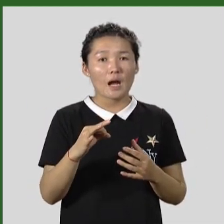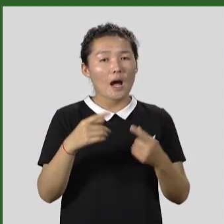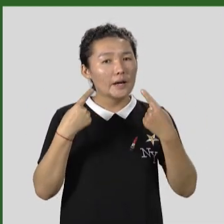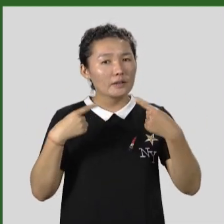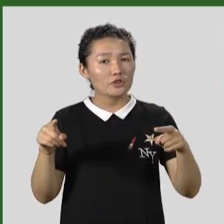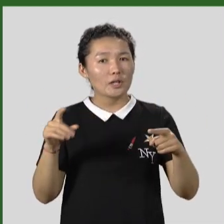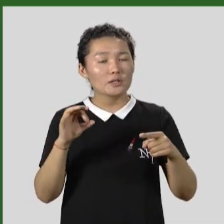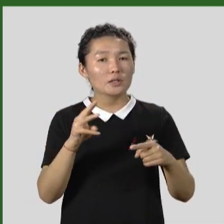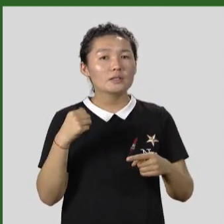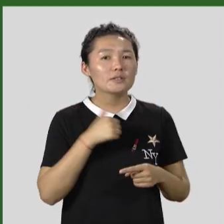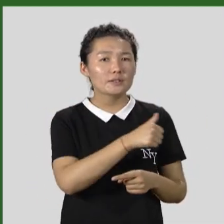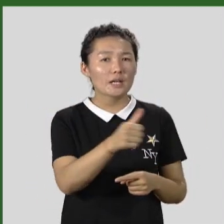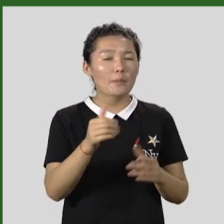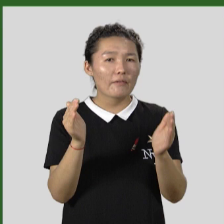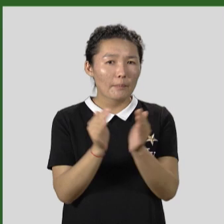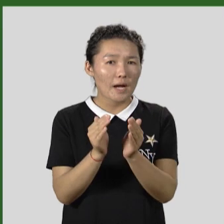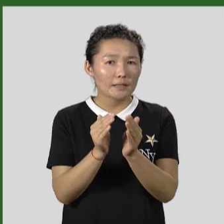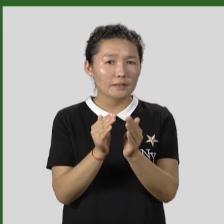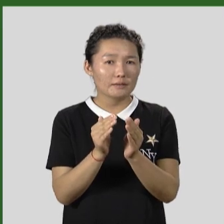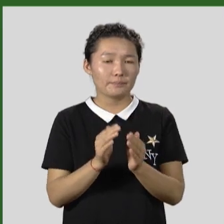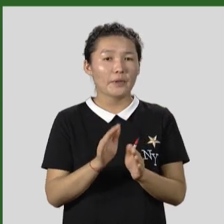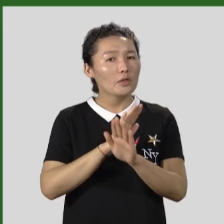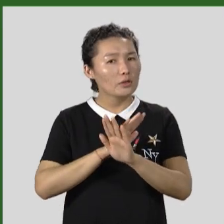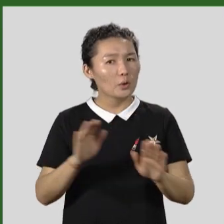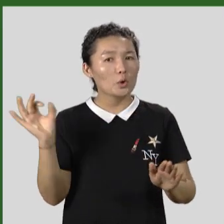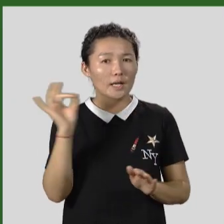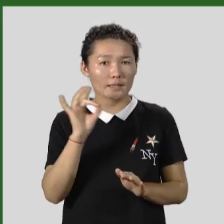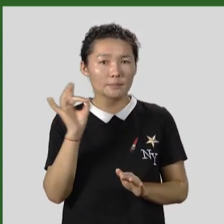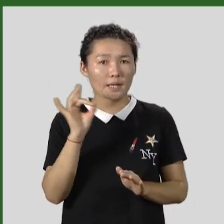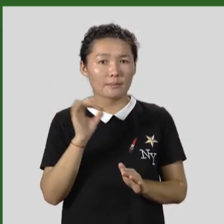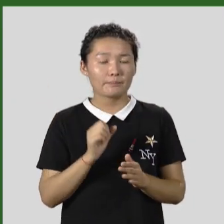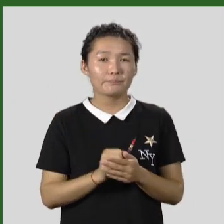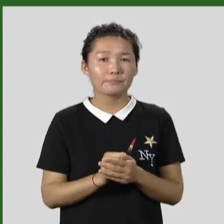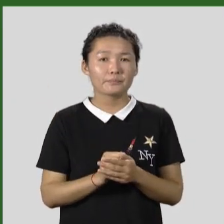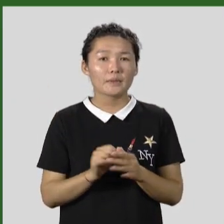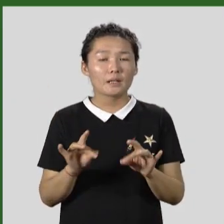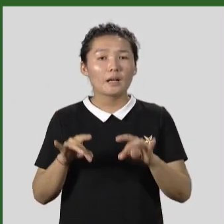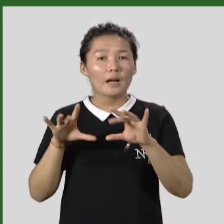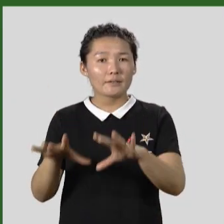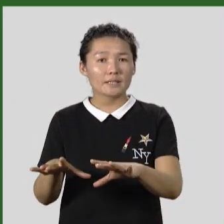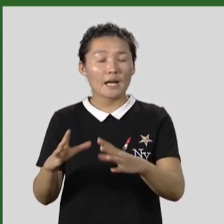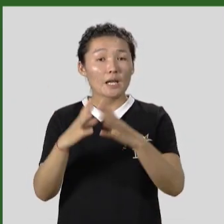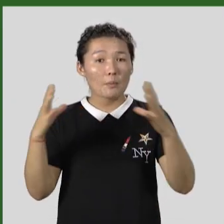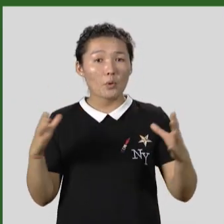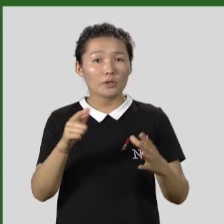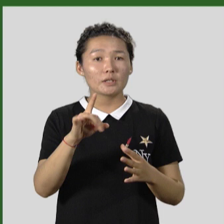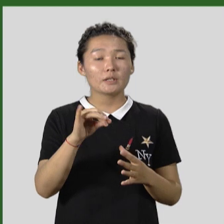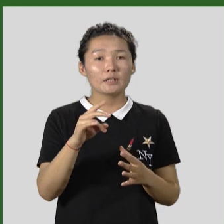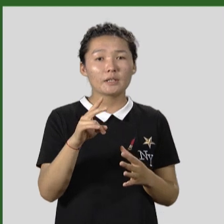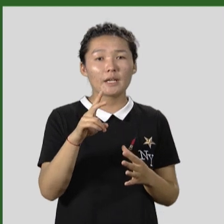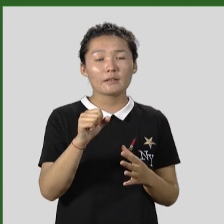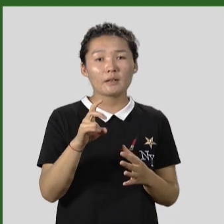Австралии? Только размерами. Австралия больше Гренландии почти в